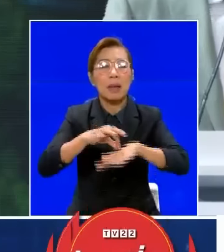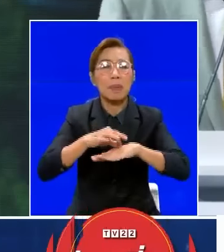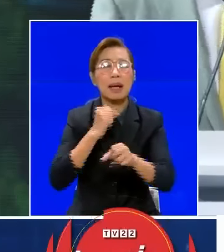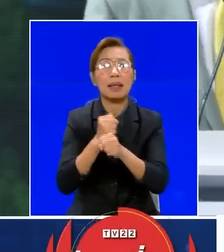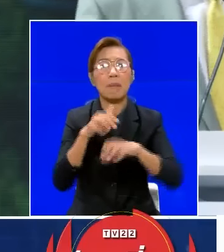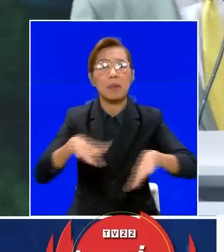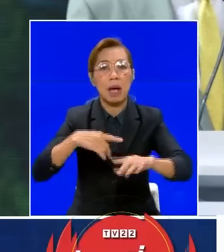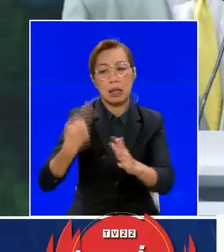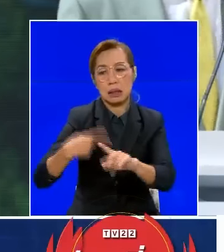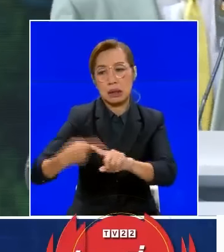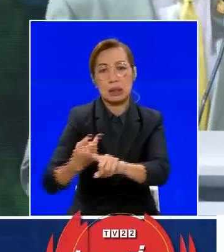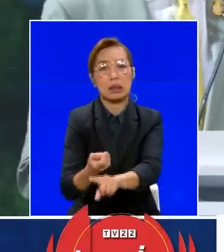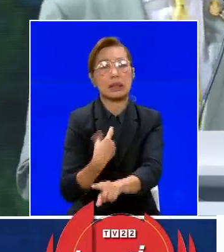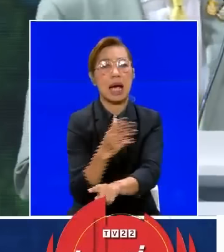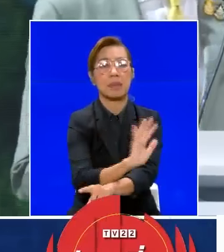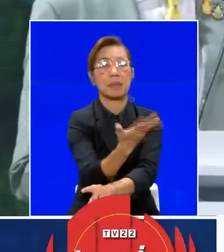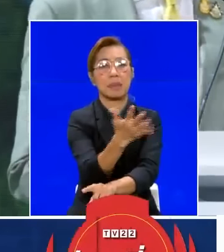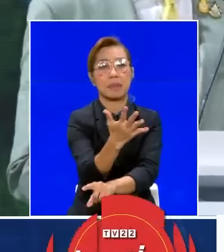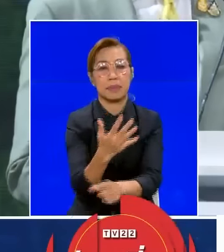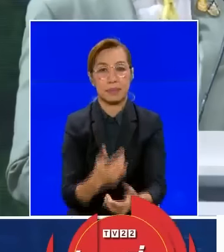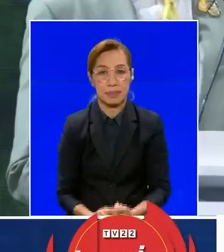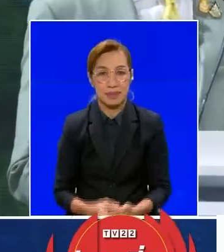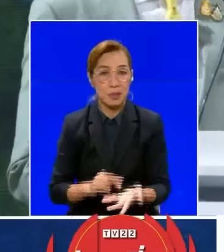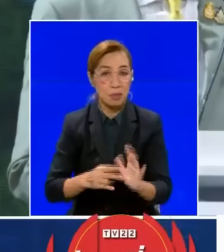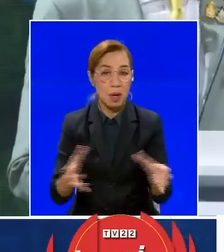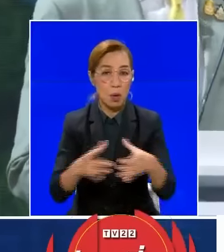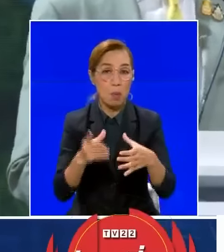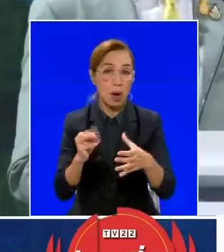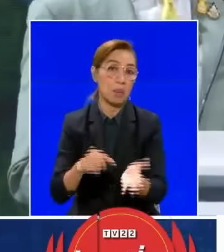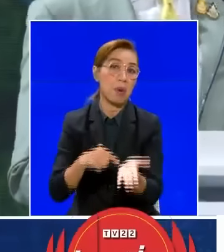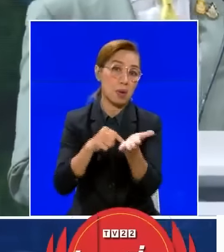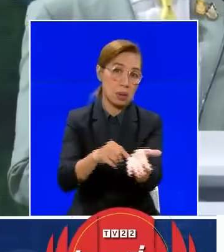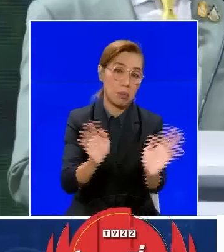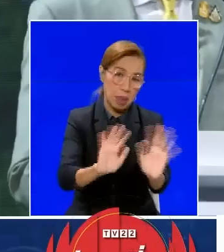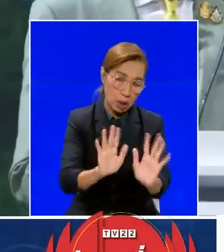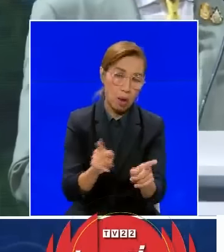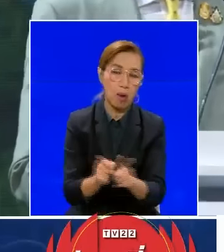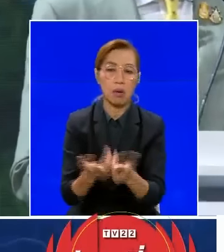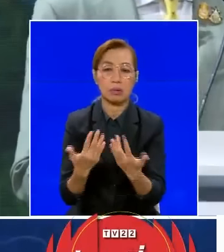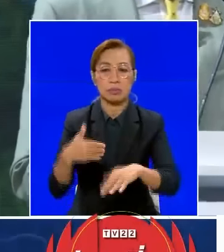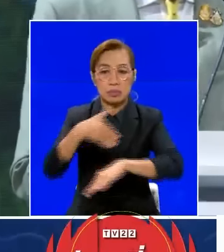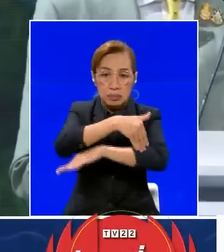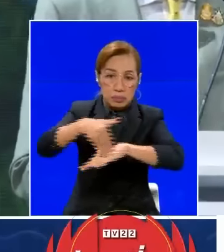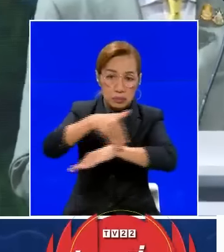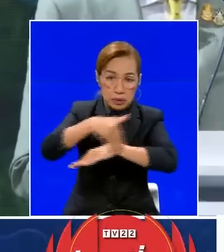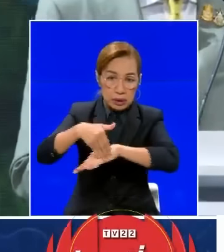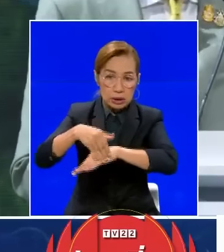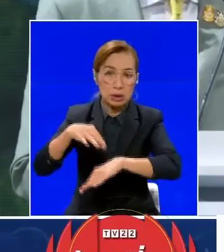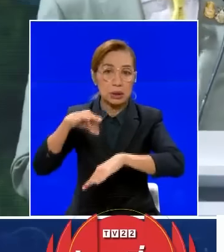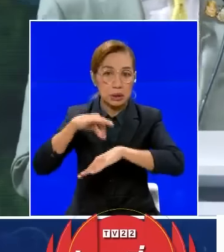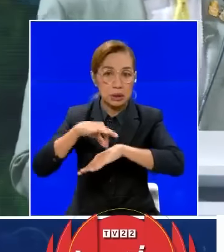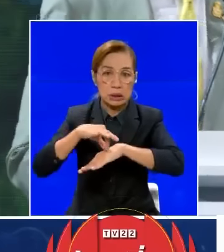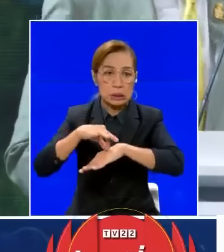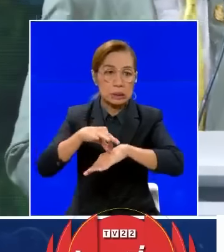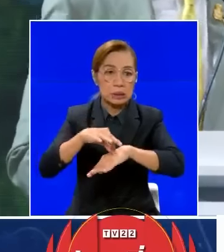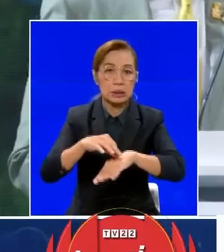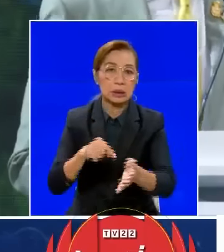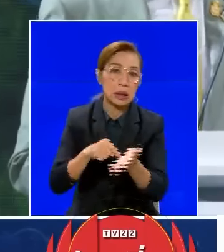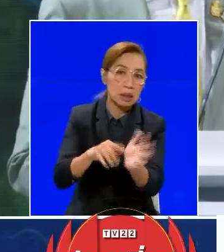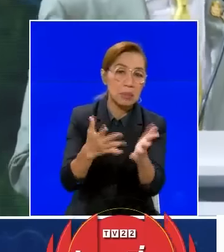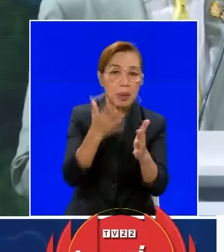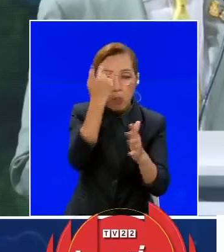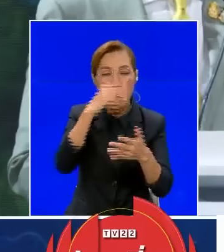นนะคะไม่ต้องเข้าครม.ไม่มีเงินเดือนไม่ต้องแสดงบัญชีทรัพย์สินไม่ได้เป็นตำแหน่งทางการ